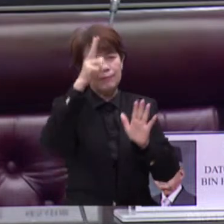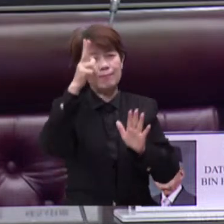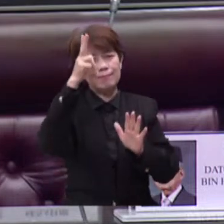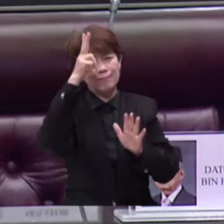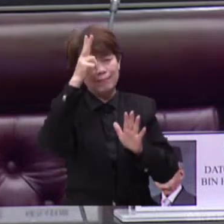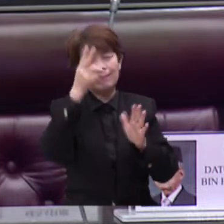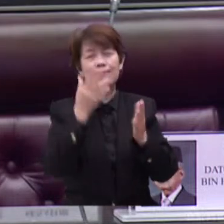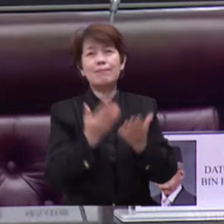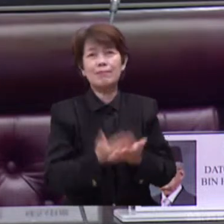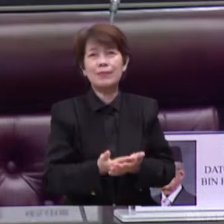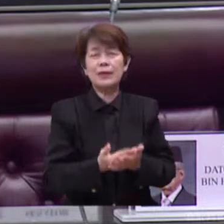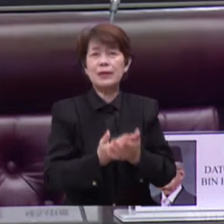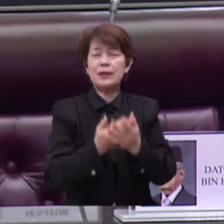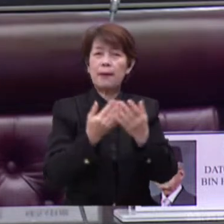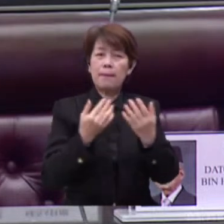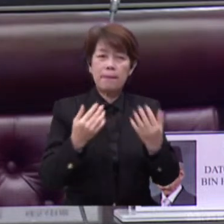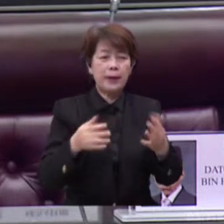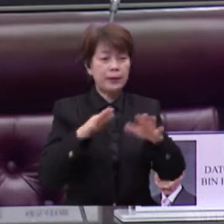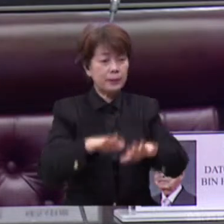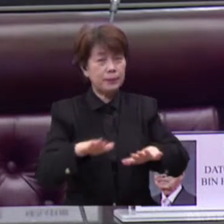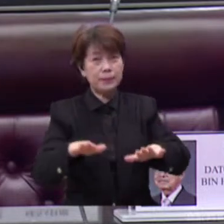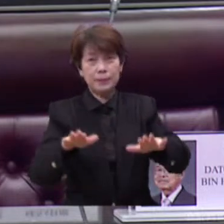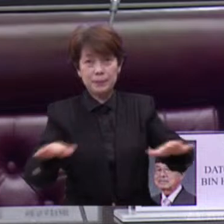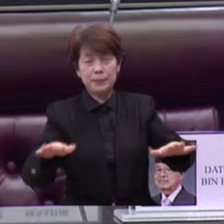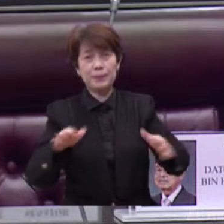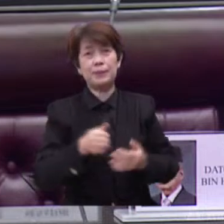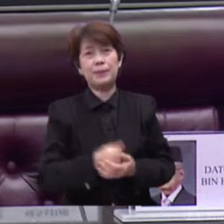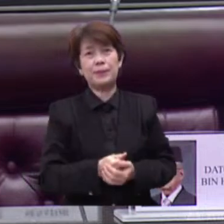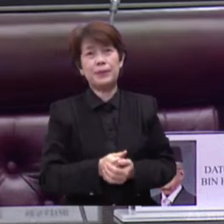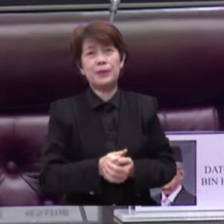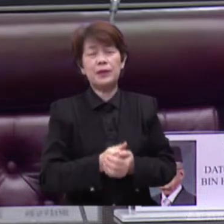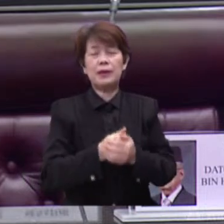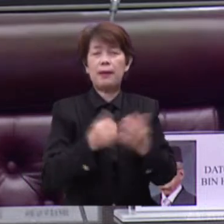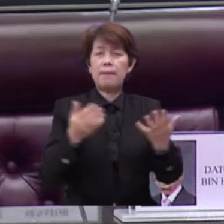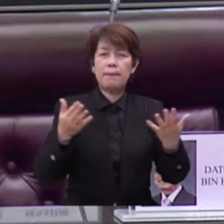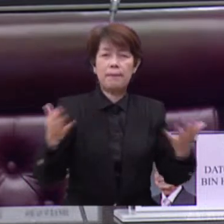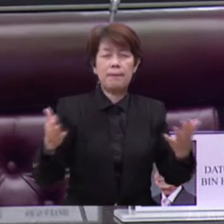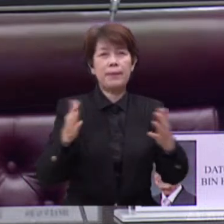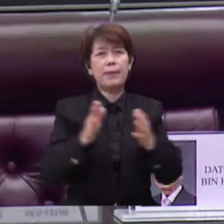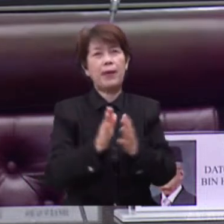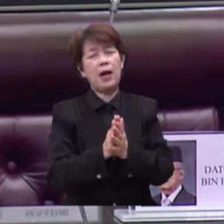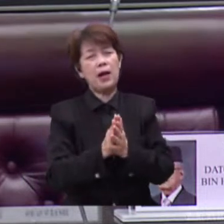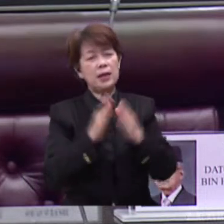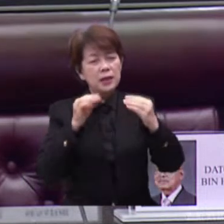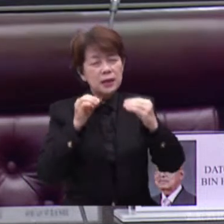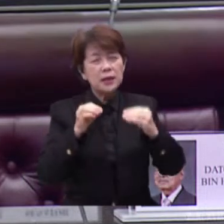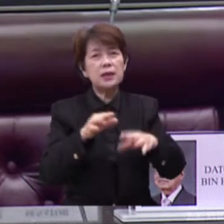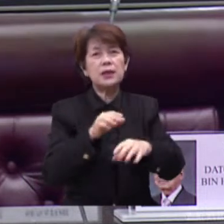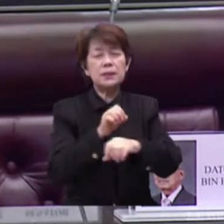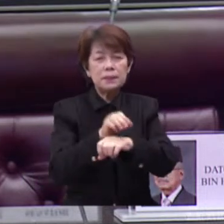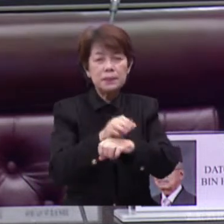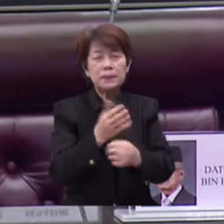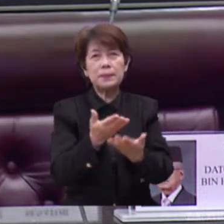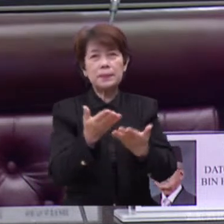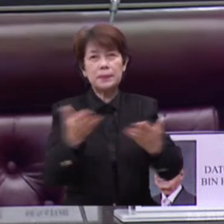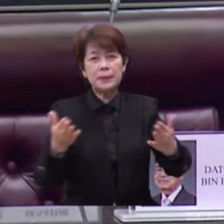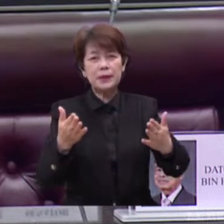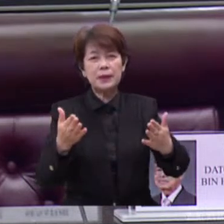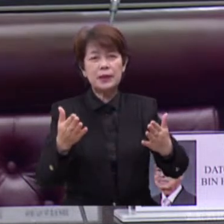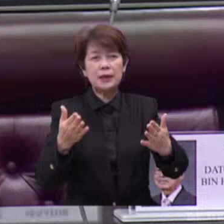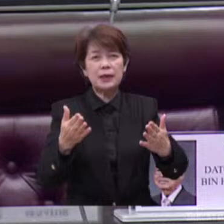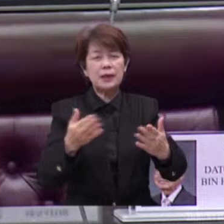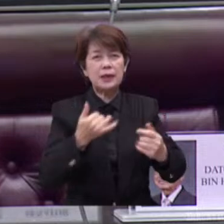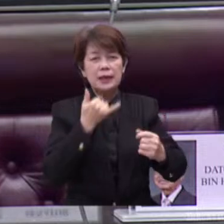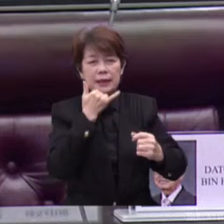dimasukkan anak-anak lagi ditekankan betapa besarnya tebu bunuh diri dan betapa besarnya kesan bunuh diri kepada